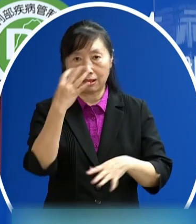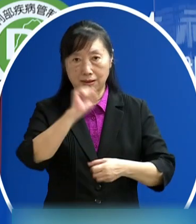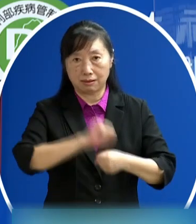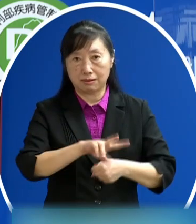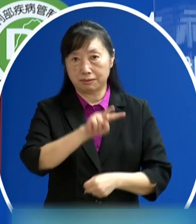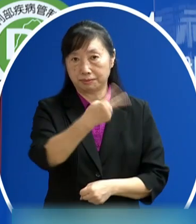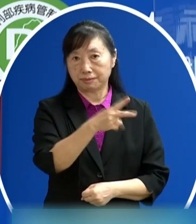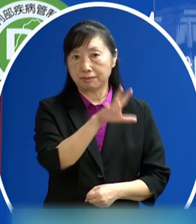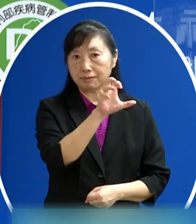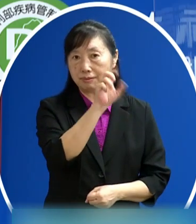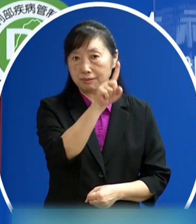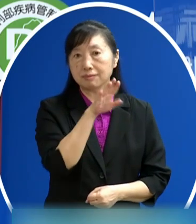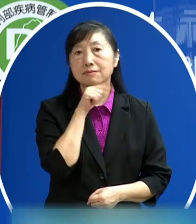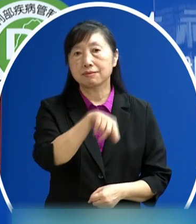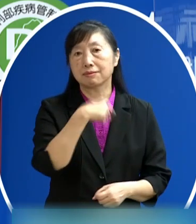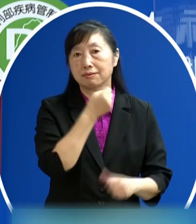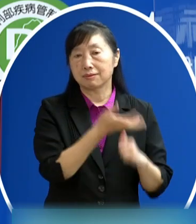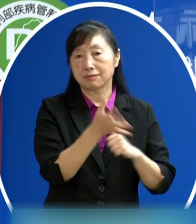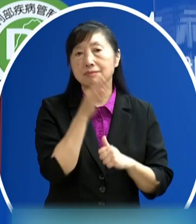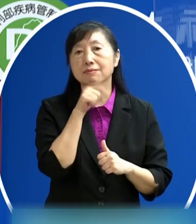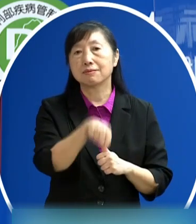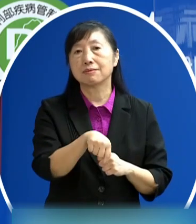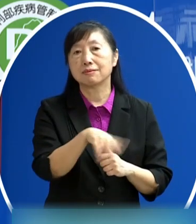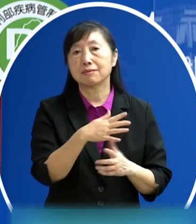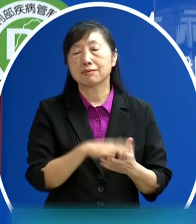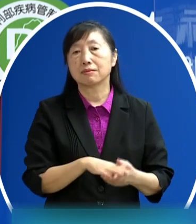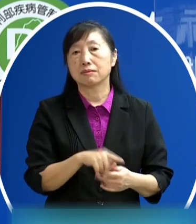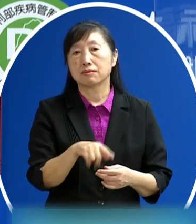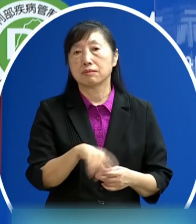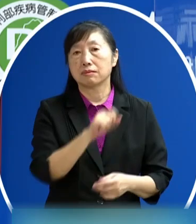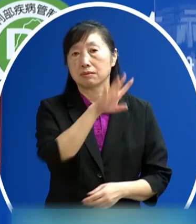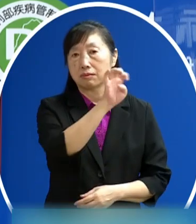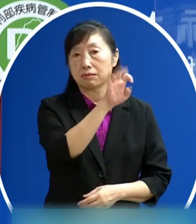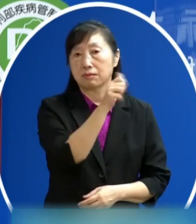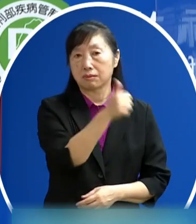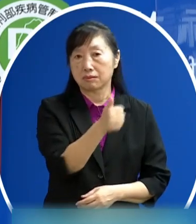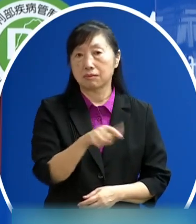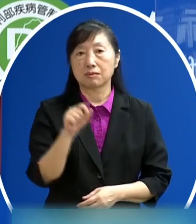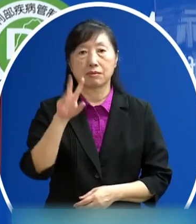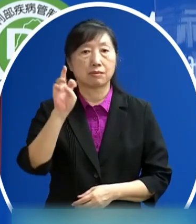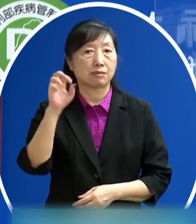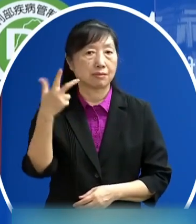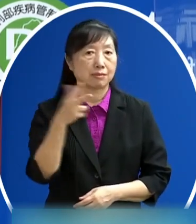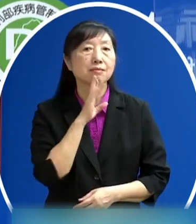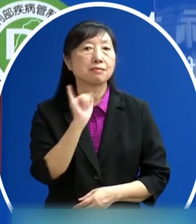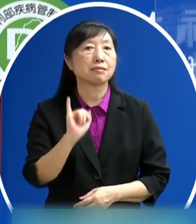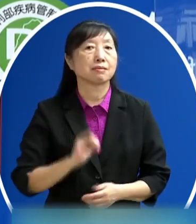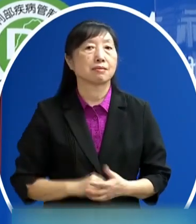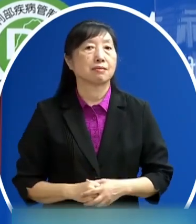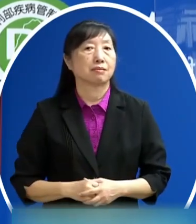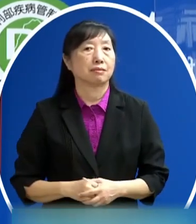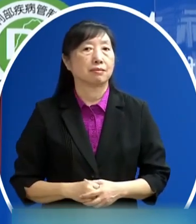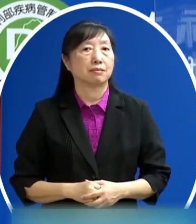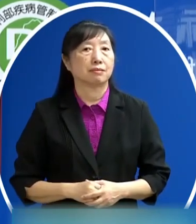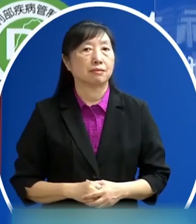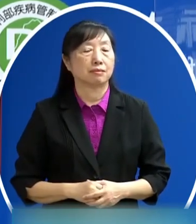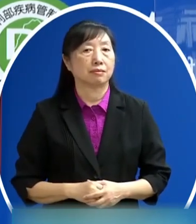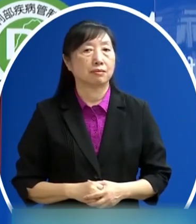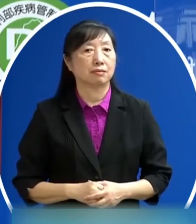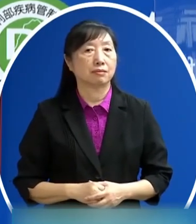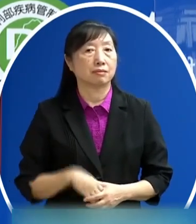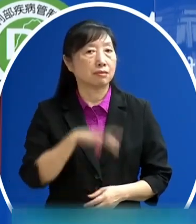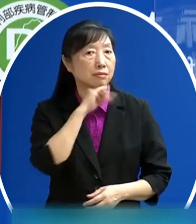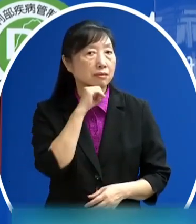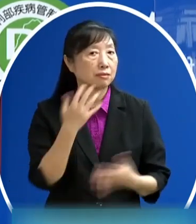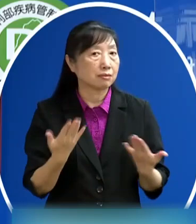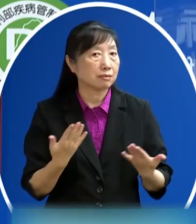这281例的本土病例为144例男性，137例的女性。那年